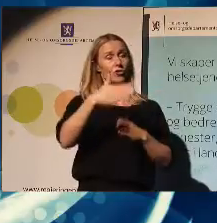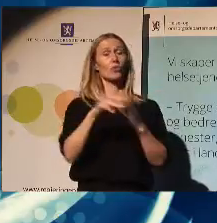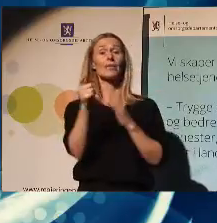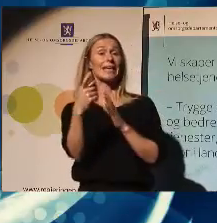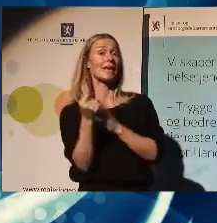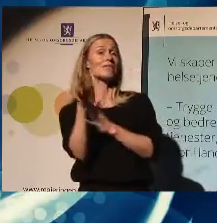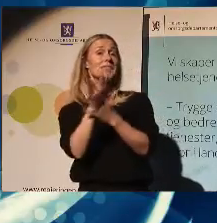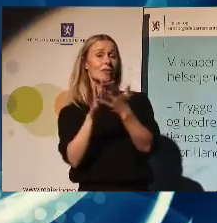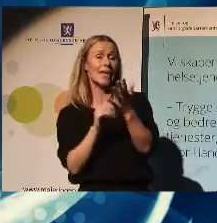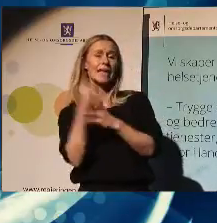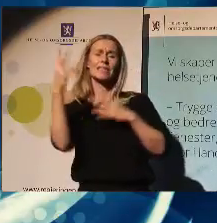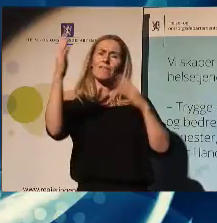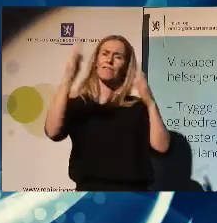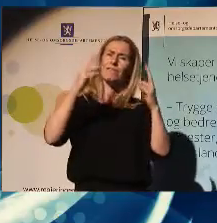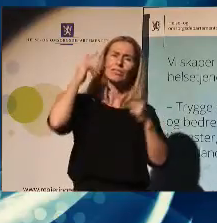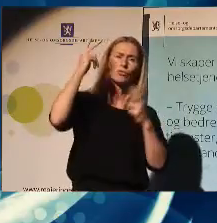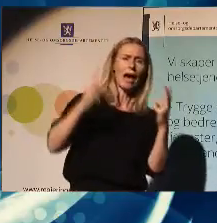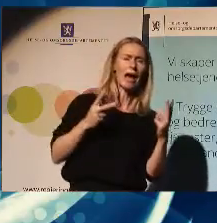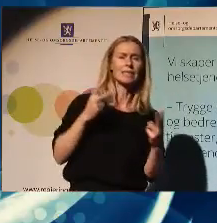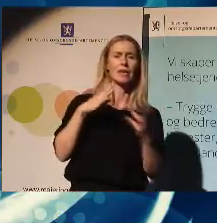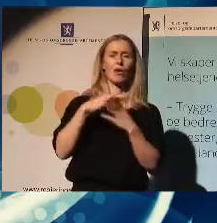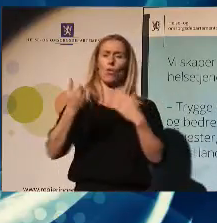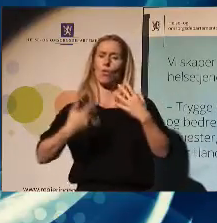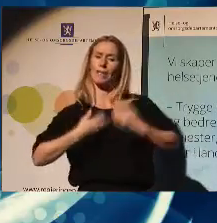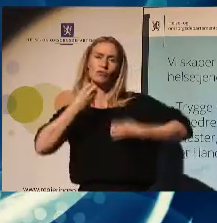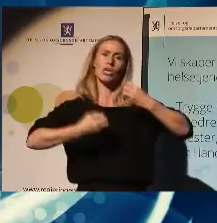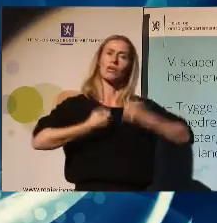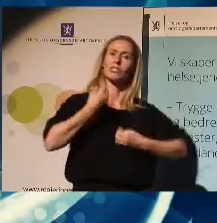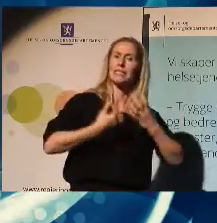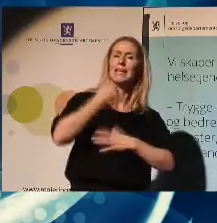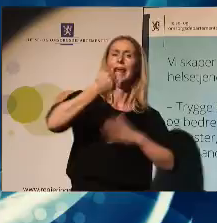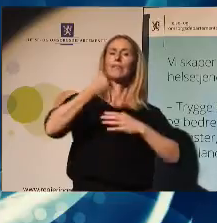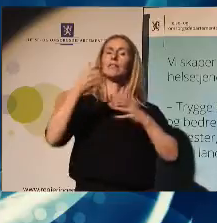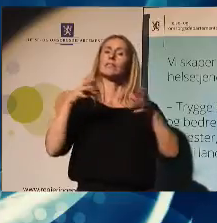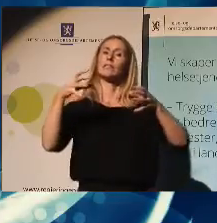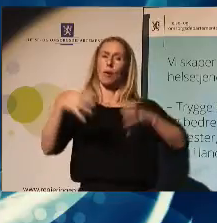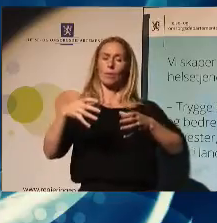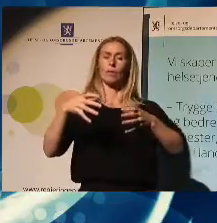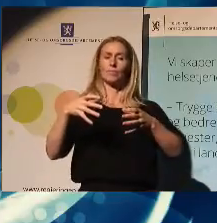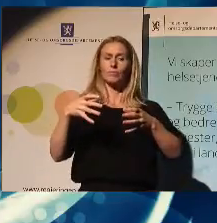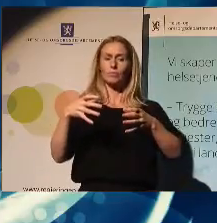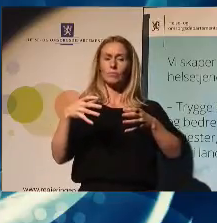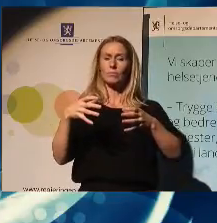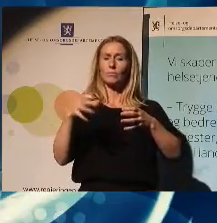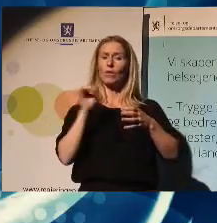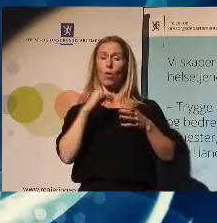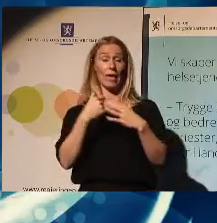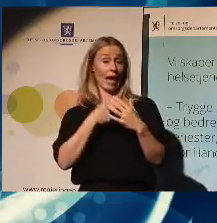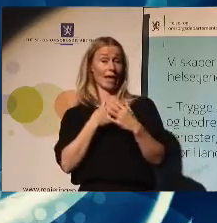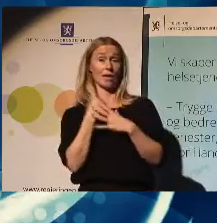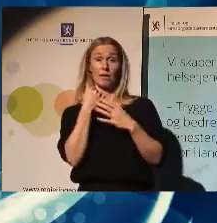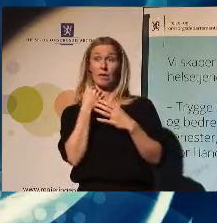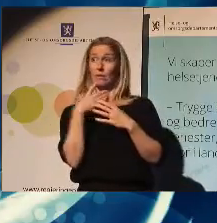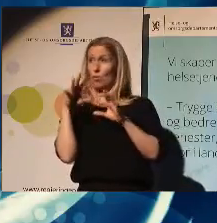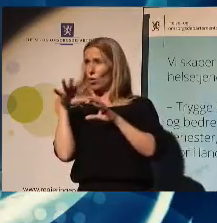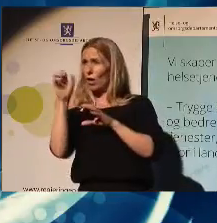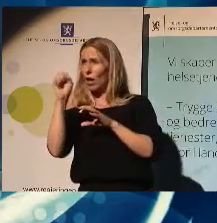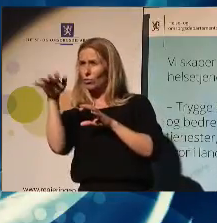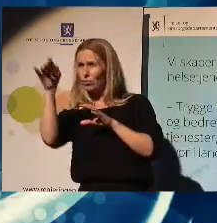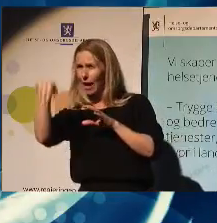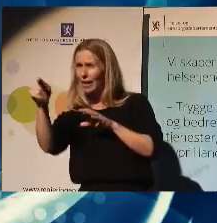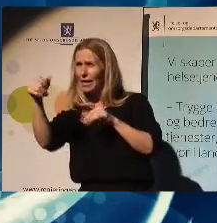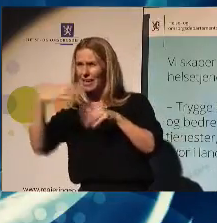strategisk, visionært og entusiastisk lederskap. Og jeg pleier, nå Bjørnar Algott her i dag, så jeg pleier alltid, Bjørnar, å sitere deg.